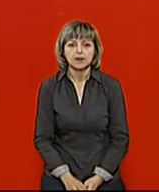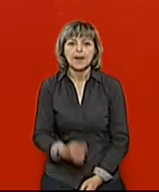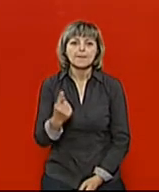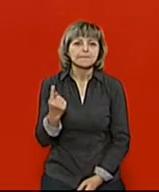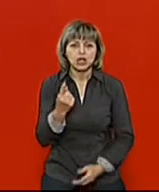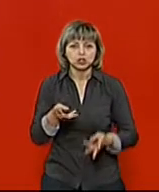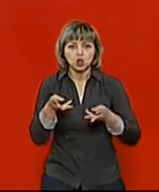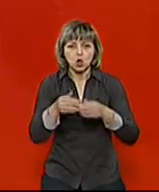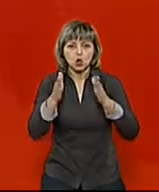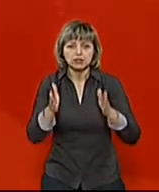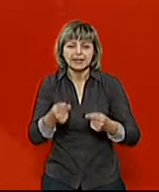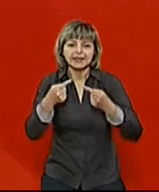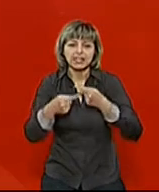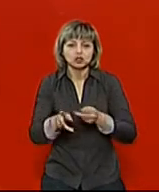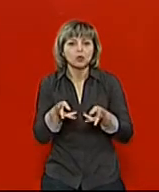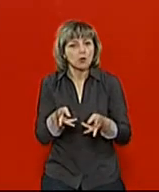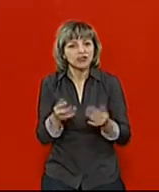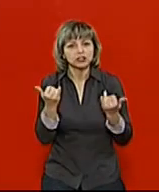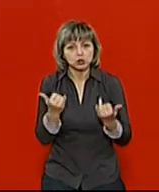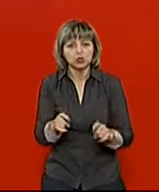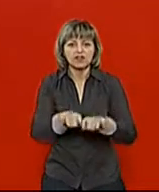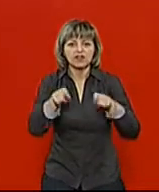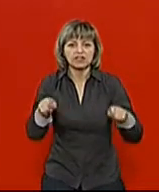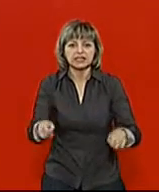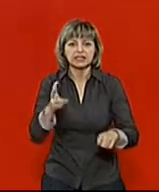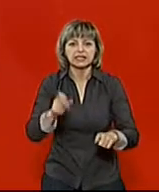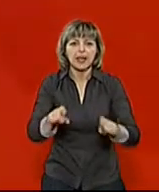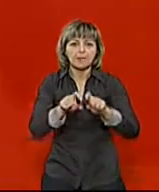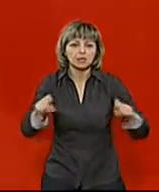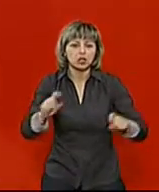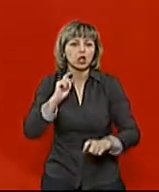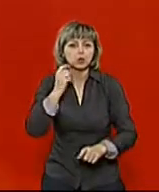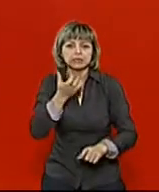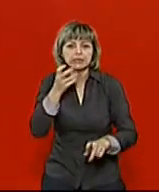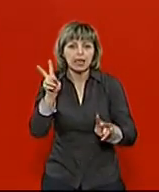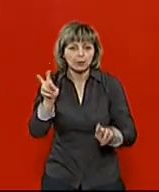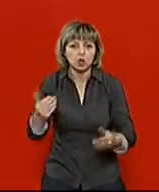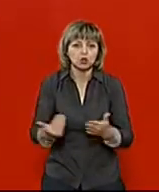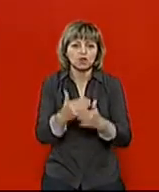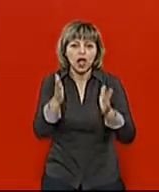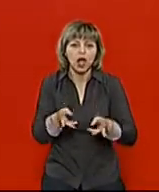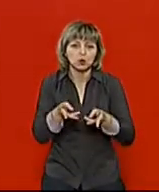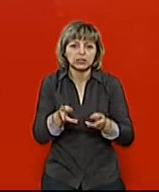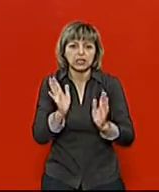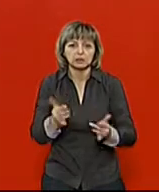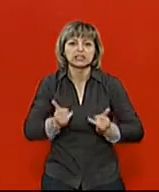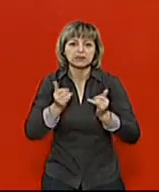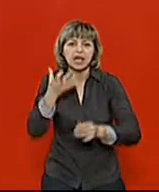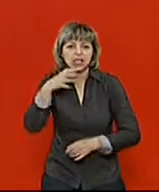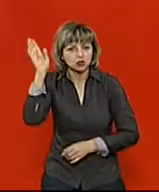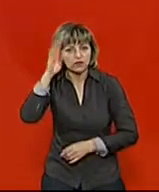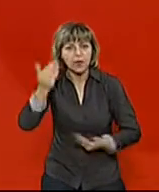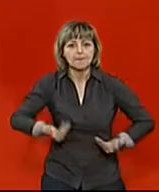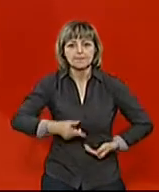Першу котельню на альтернативному паливі сьогодні відкрили на підприємстві «Луцьктепло». Нова котельня забезпечує гарячою